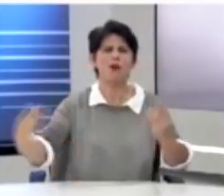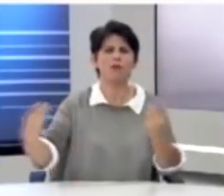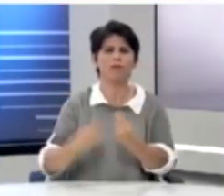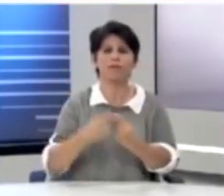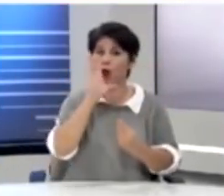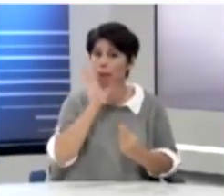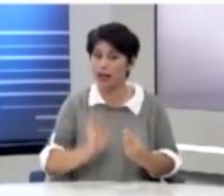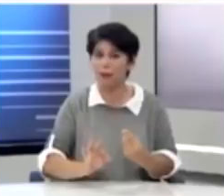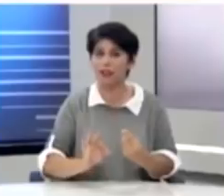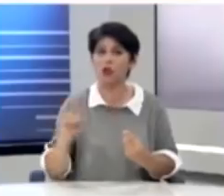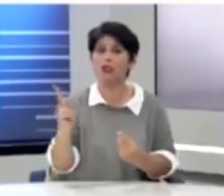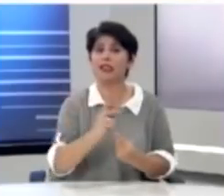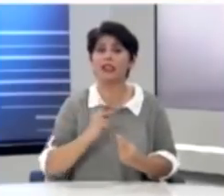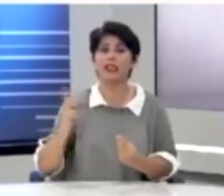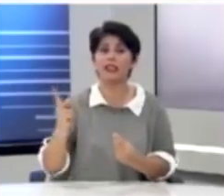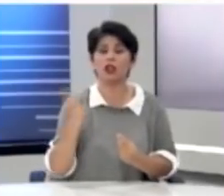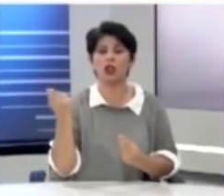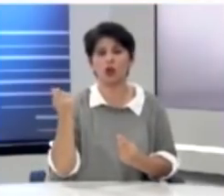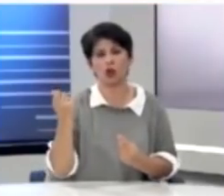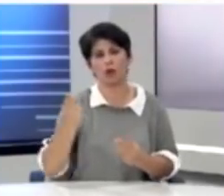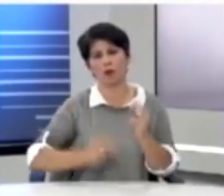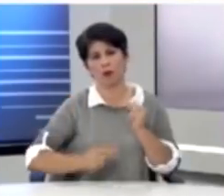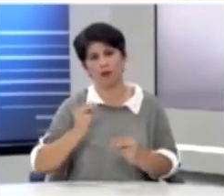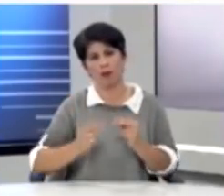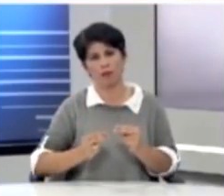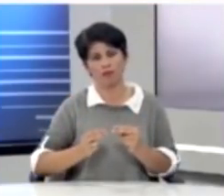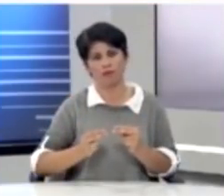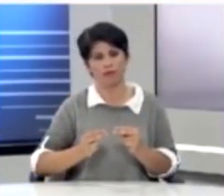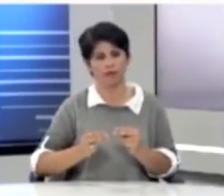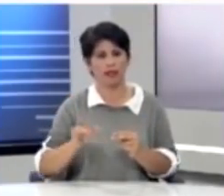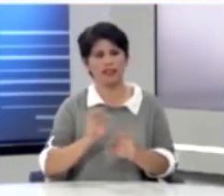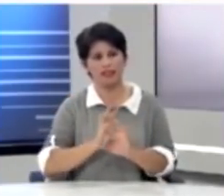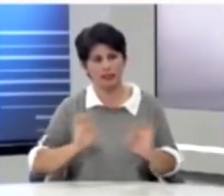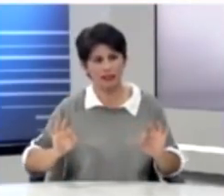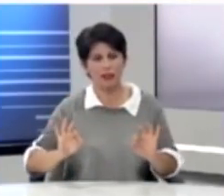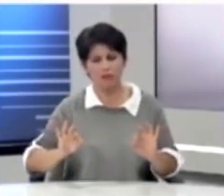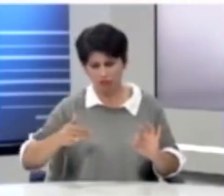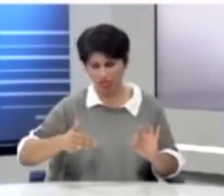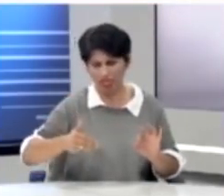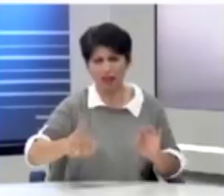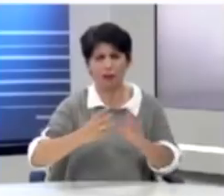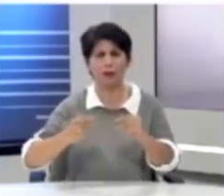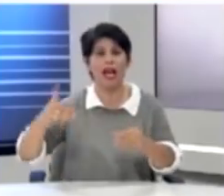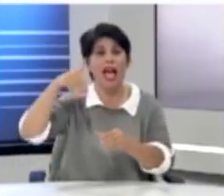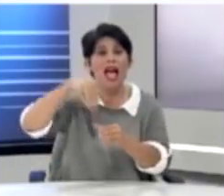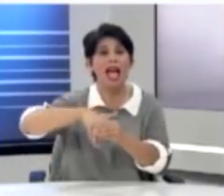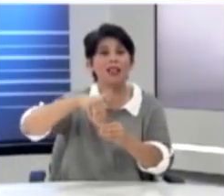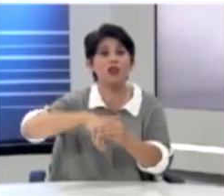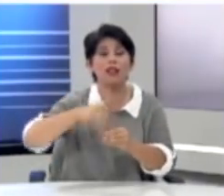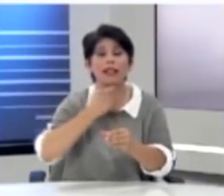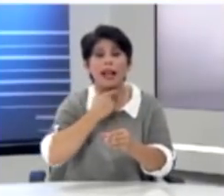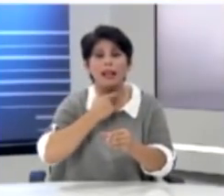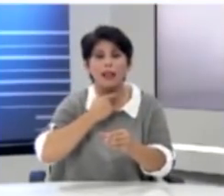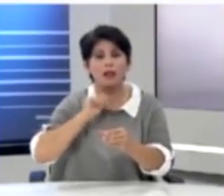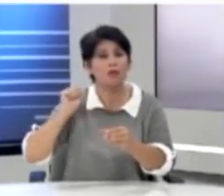το πραγματικό κοινωνικό-οικονομικό πρόβλημα. Την αδύρυτη επιποινή εξαφάνισης, εσωτερική ανάγκη